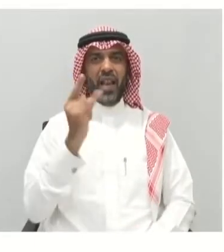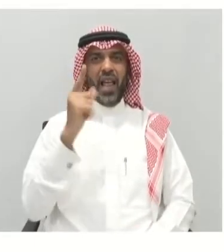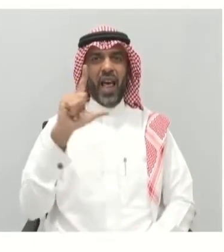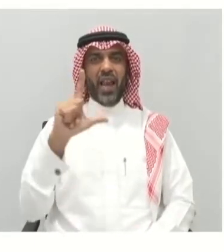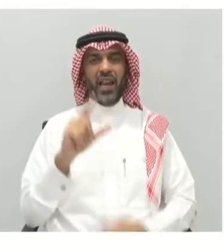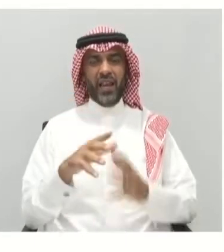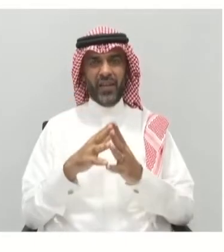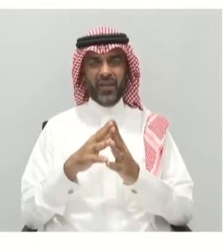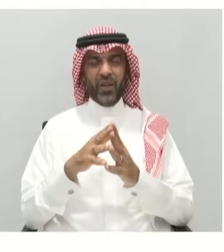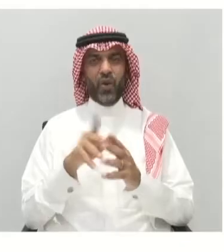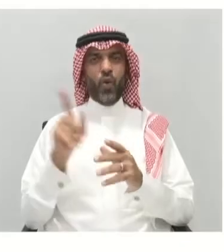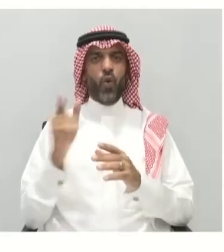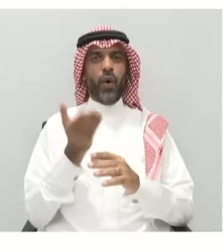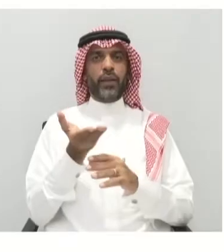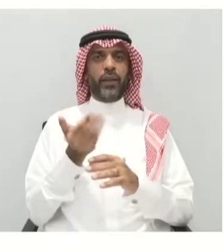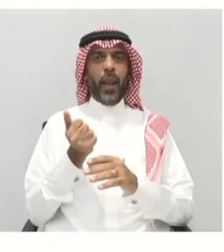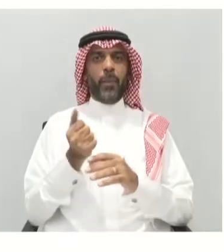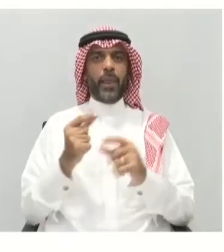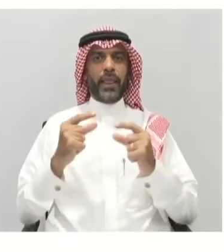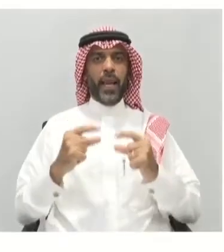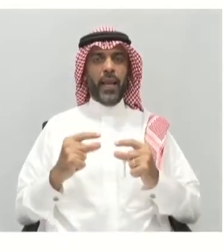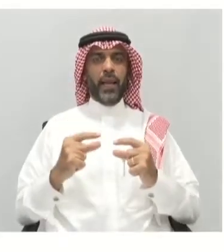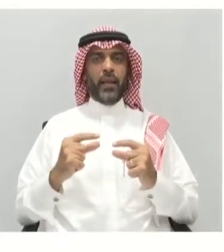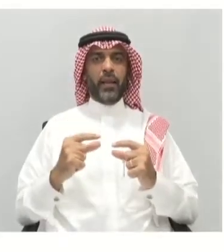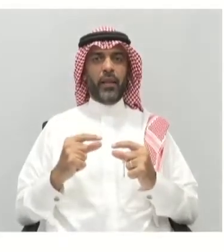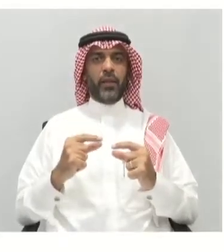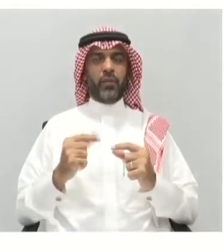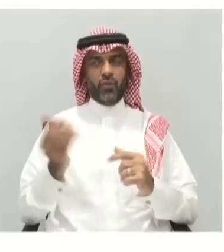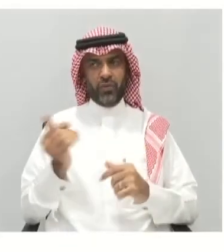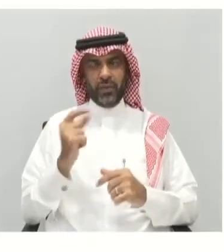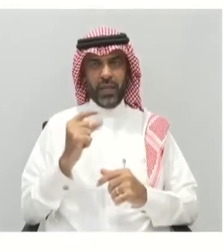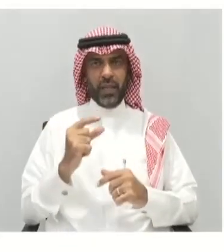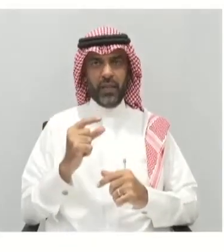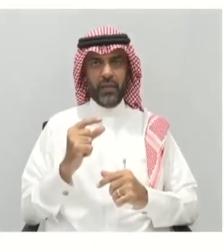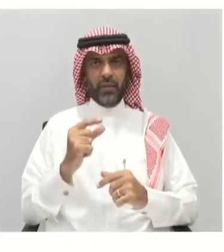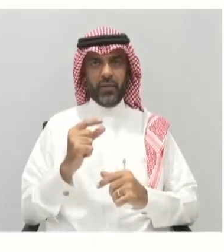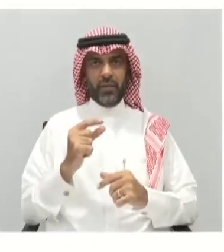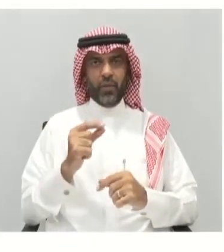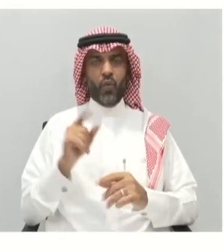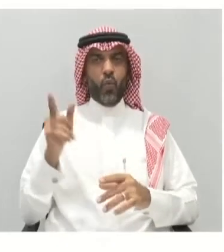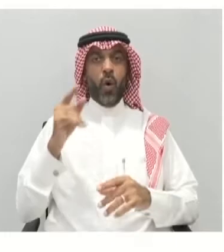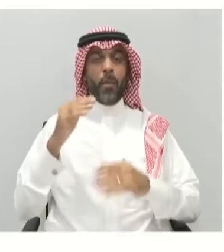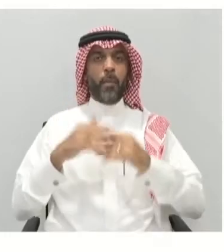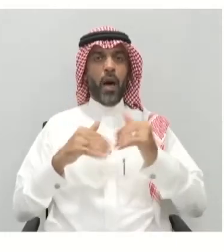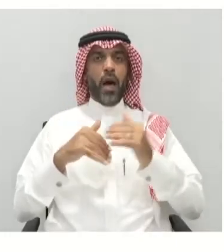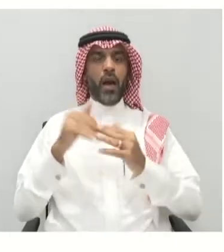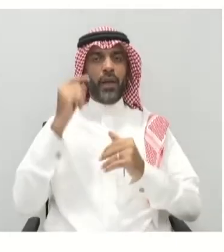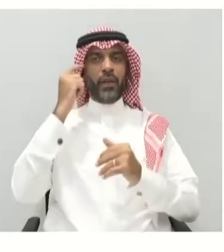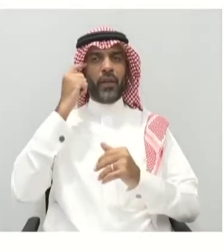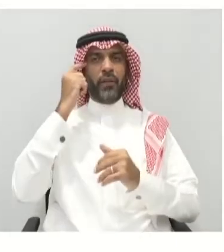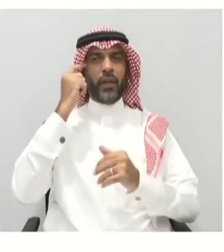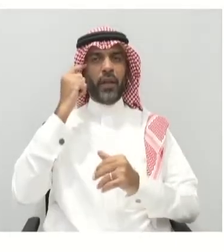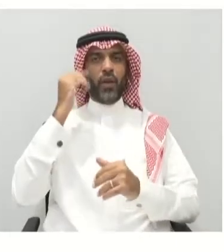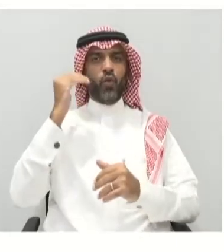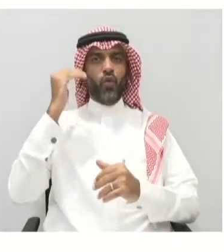تكلمنا عن الاستدلال هو طلب الدليل الاستدلال ويعني طلب الدليل وهو من مهارات التفكير العليا التي تظهر في